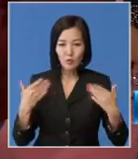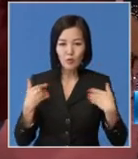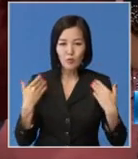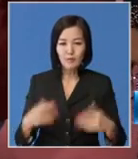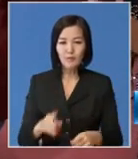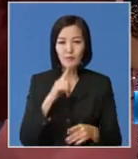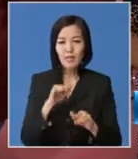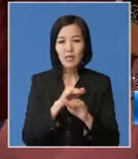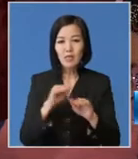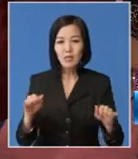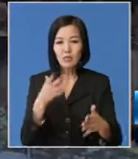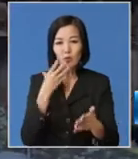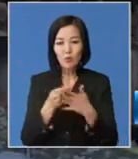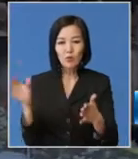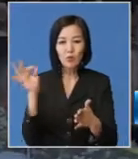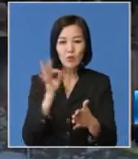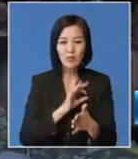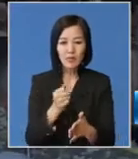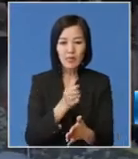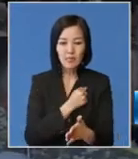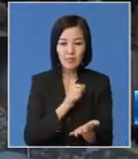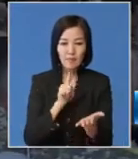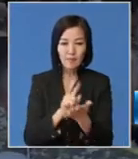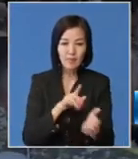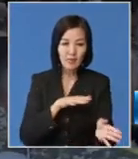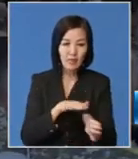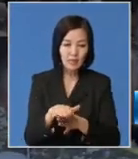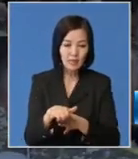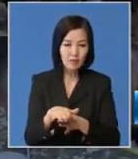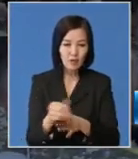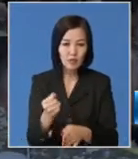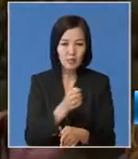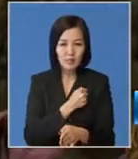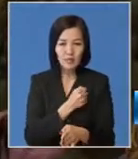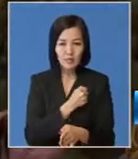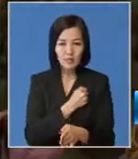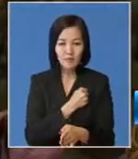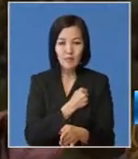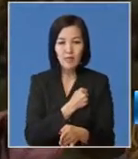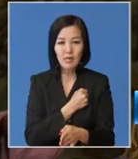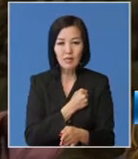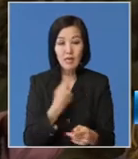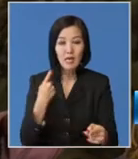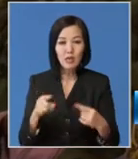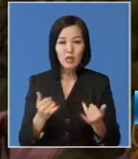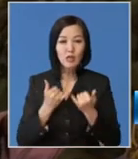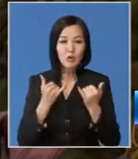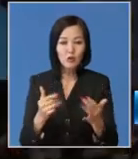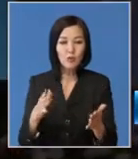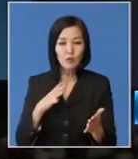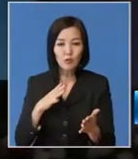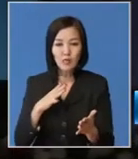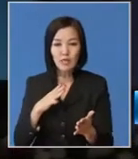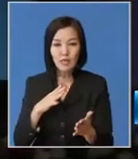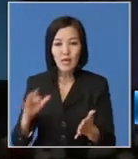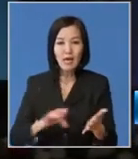тыныштығын сақтауға өз үлесін қосып, әскери міндетін абыроймен өтеп жүрген сарбаздар мен сардарларға бұл күні ерекше құрмет көрсетілді. Бір қатарын